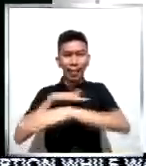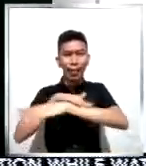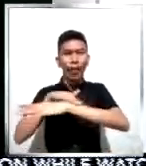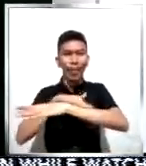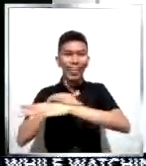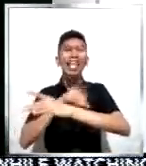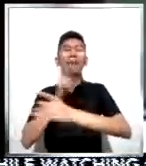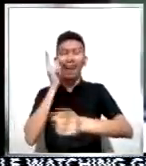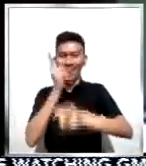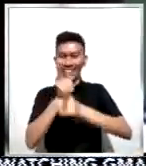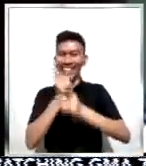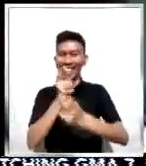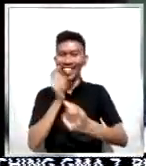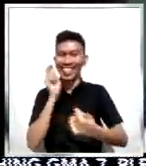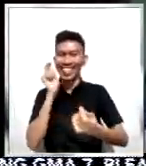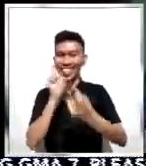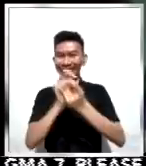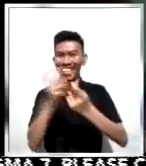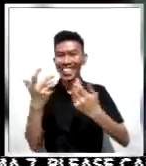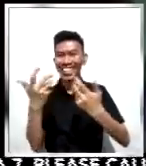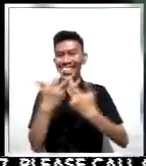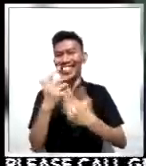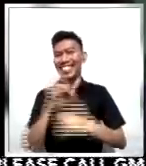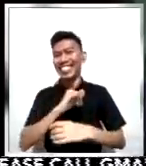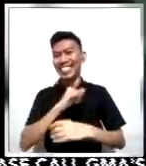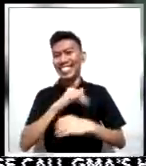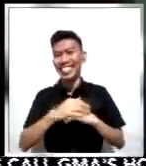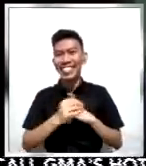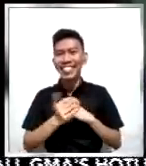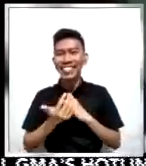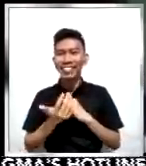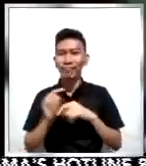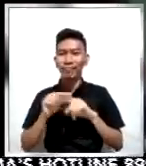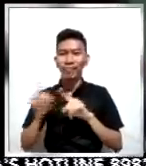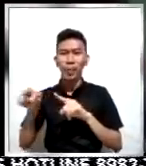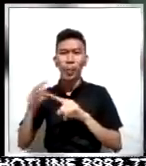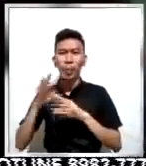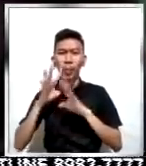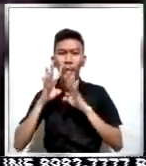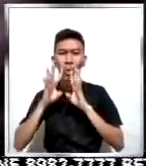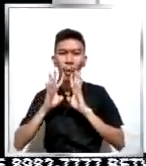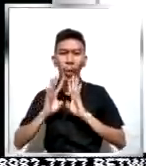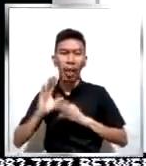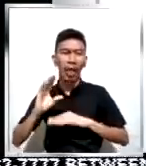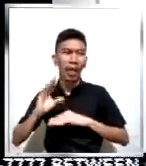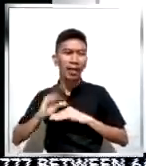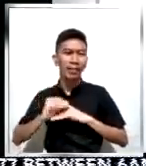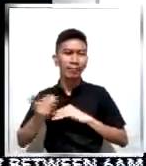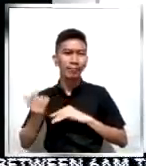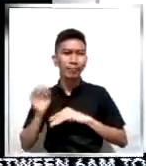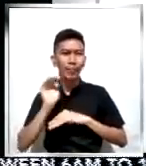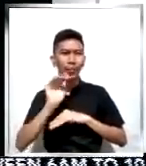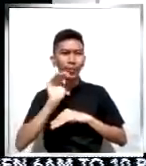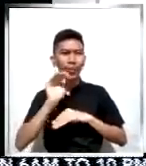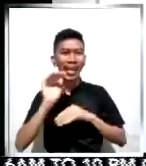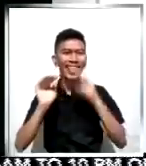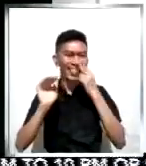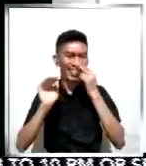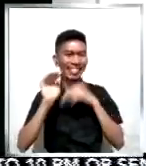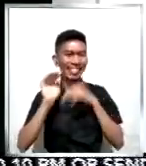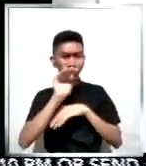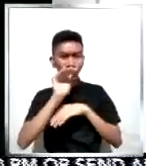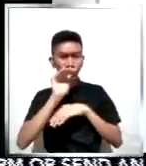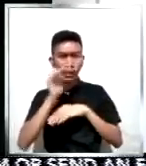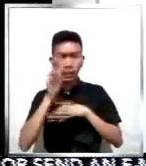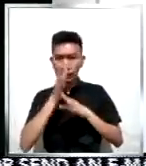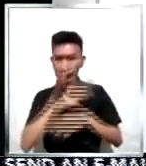nakuha. Eh sa sobrang lungkot, ayun, eh may panawagan pa. Sana ayusin naman po ng Facebook